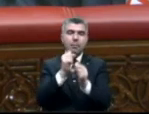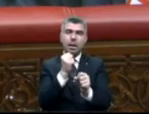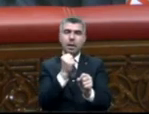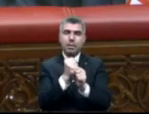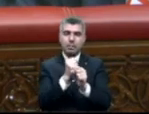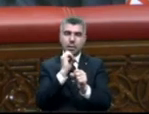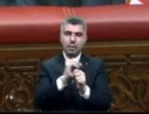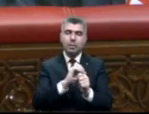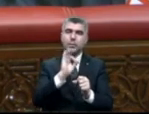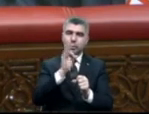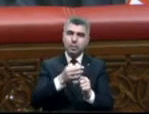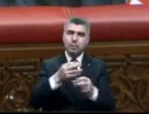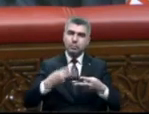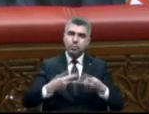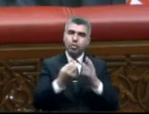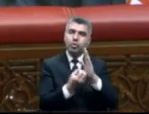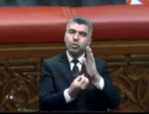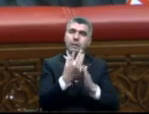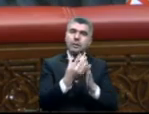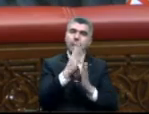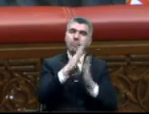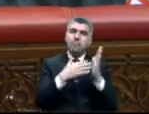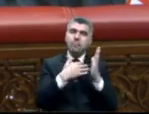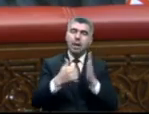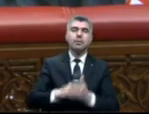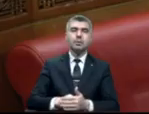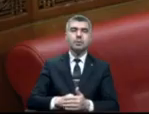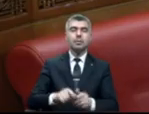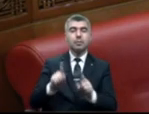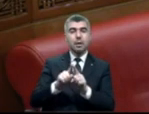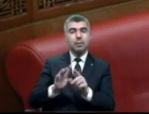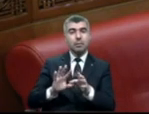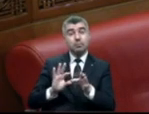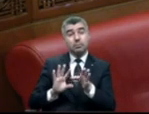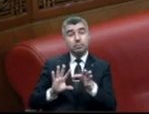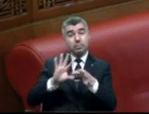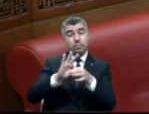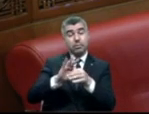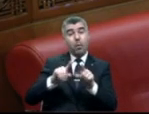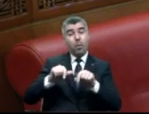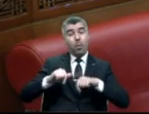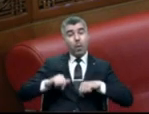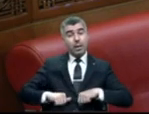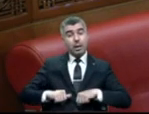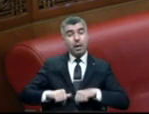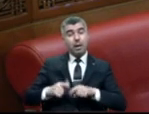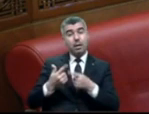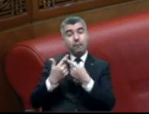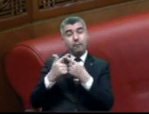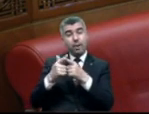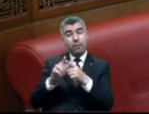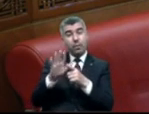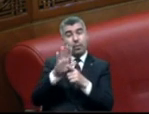شرعنا في تنزيل العرض التكويني الجديد الذي تم تحديده بمشاركة مع الوزارات والقطاعات المكونة